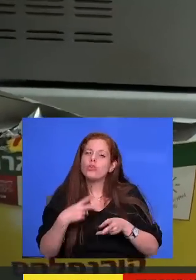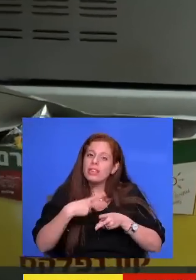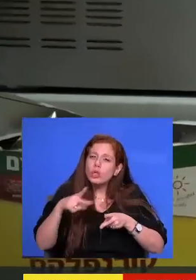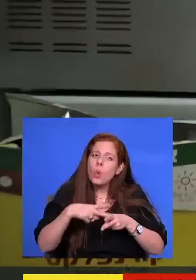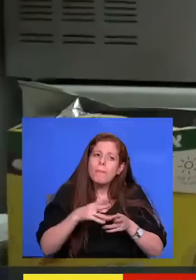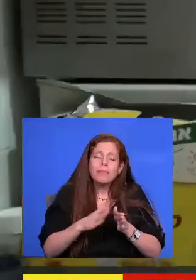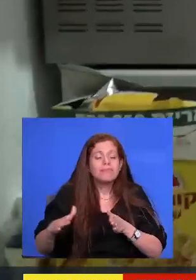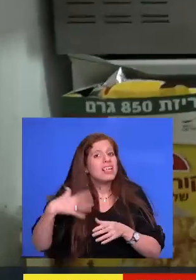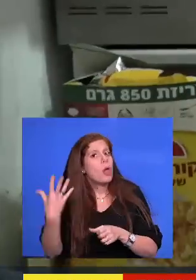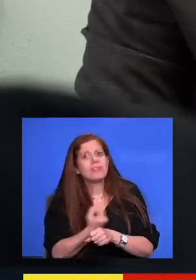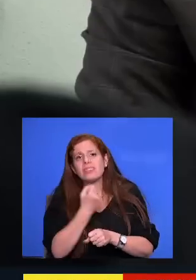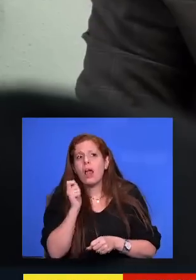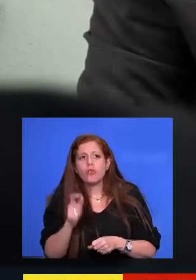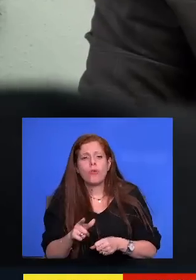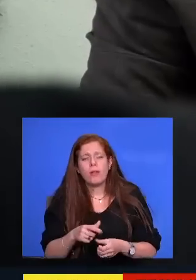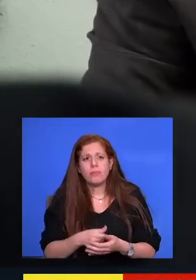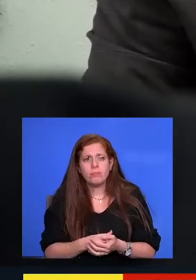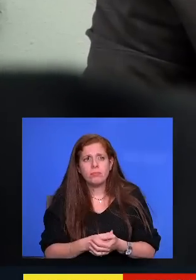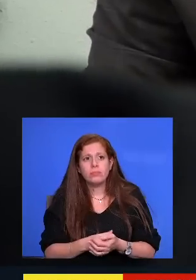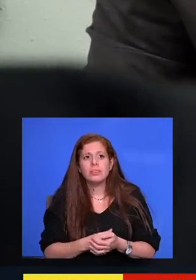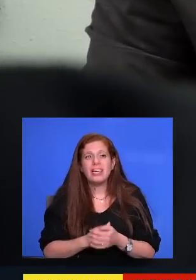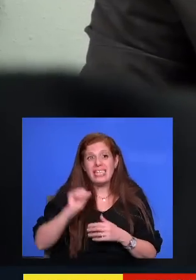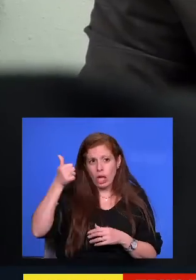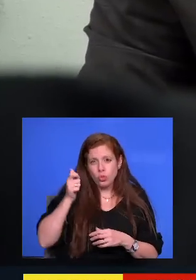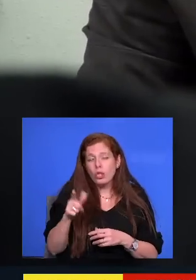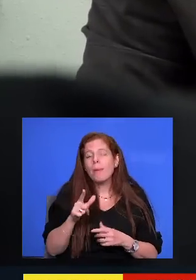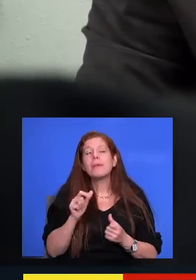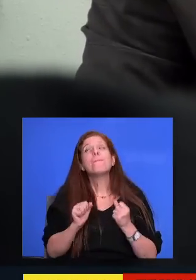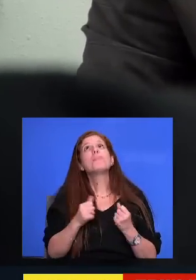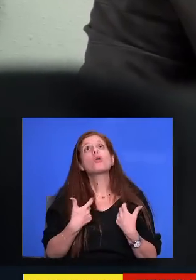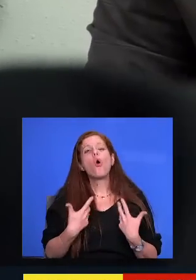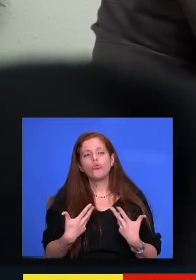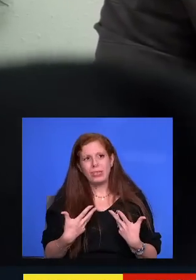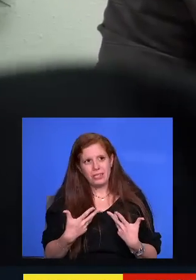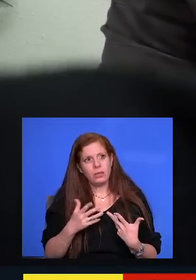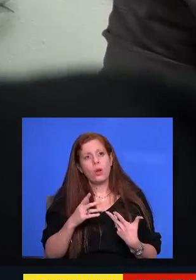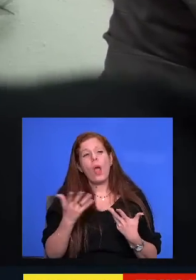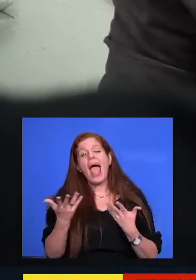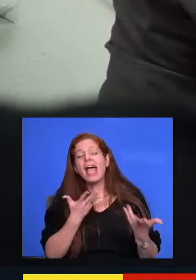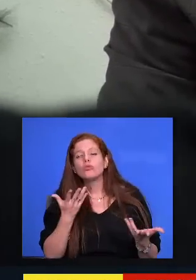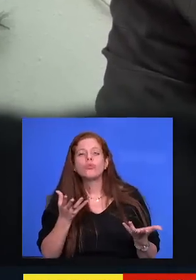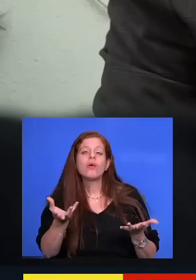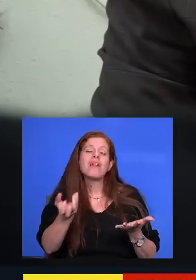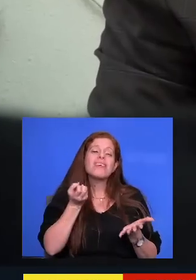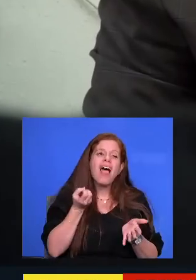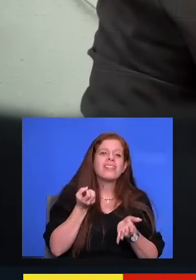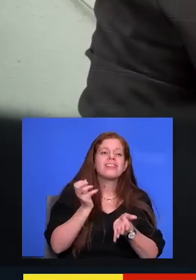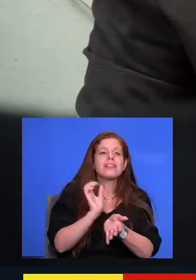לא מצליחה לעמוד בהחזר. את הראשון שילמתי בקושי, כאילו. שלקחתי